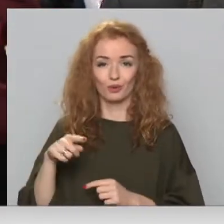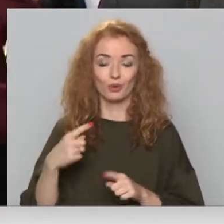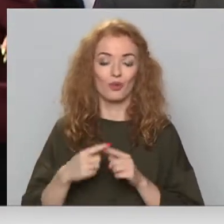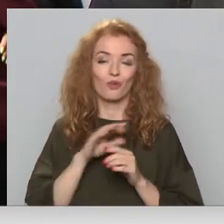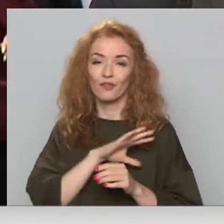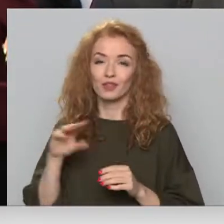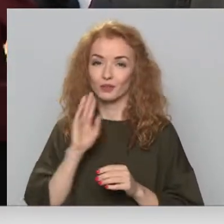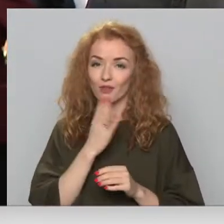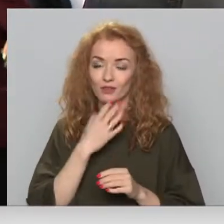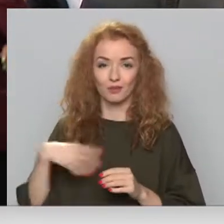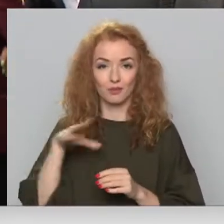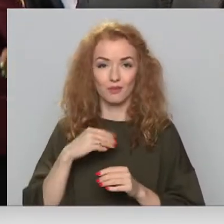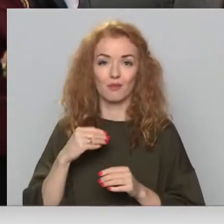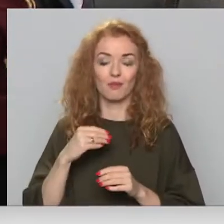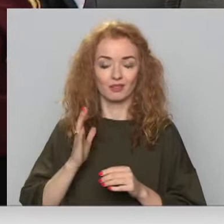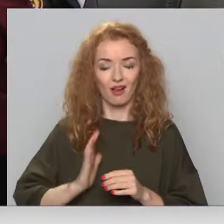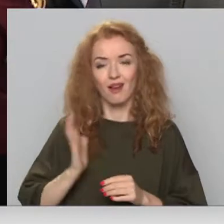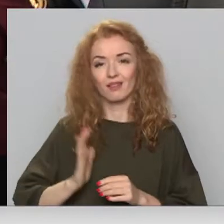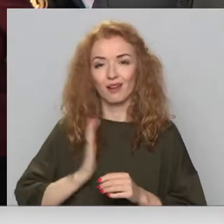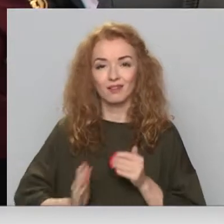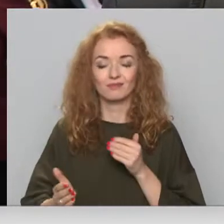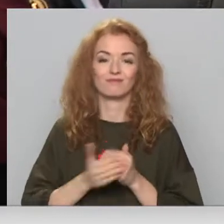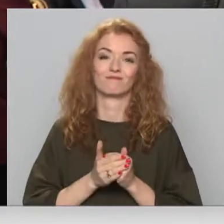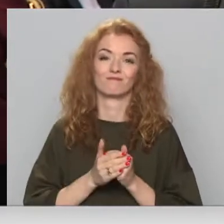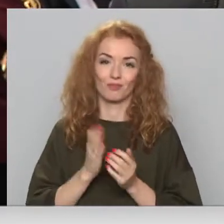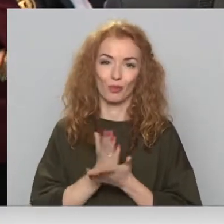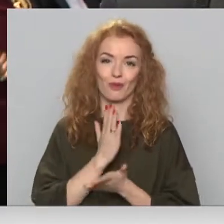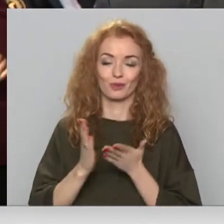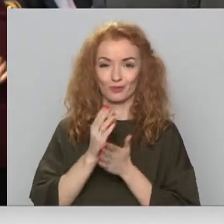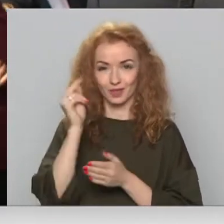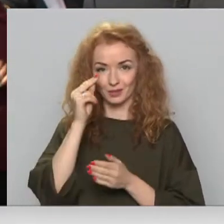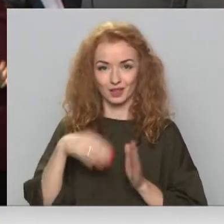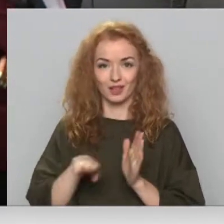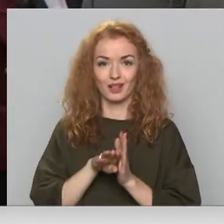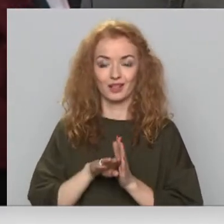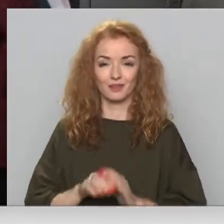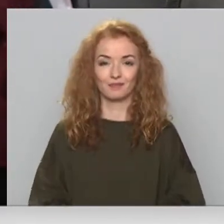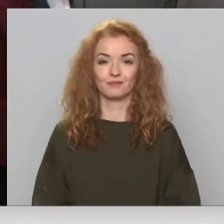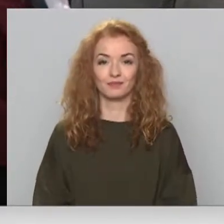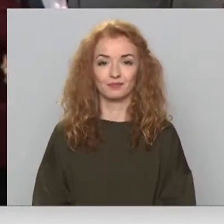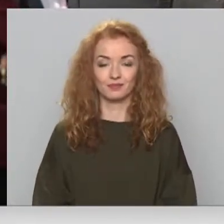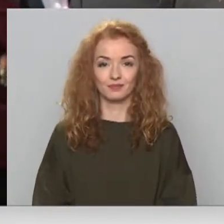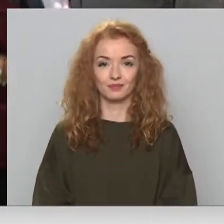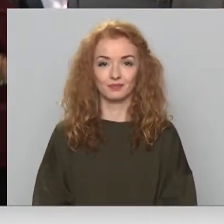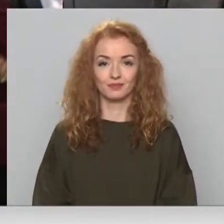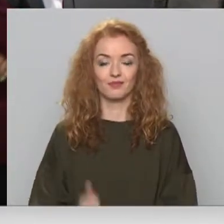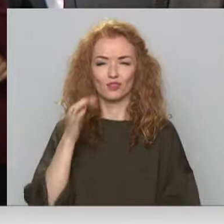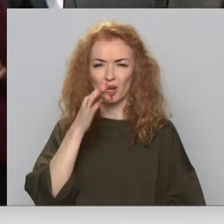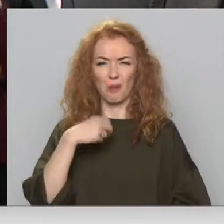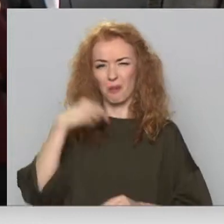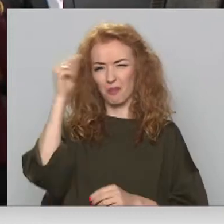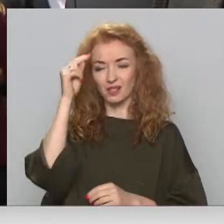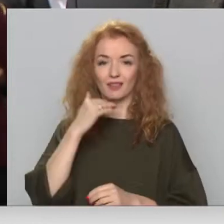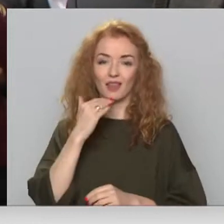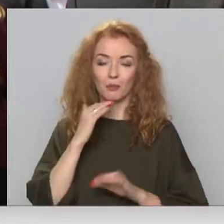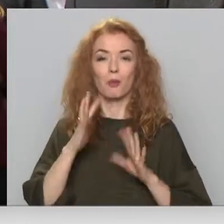vasaru mēs gaidīju, ka tagad notiks klātienē. Mācīties gribas? Es nezinu, vai mācīties gribas, bet man liekas ir labāk,